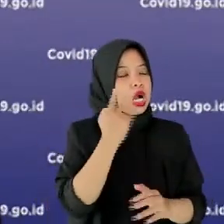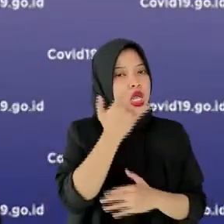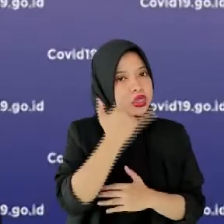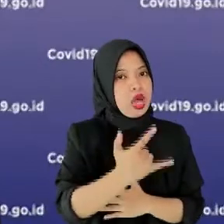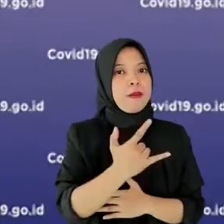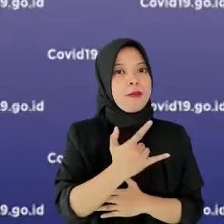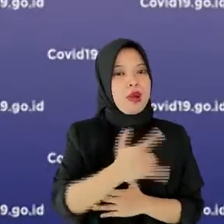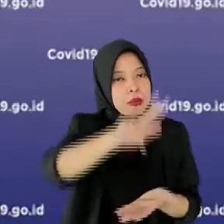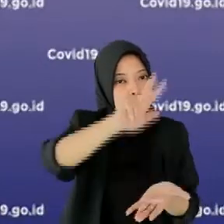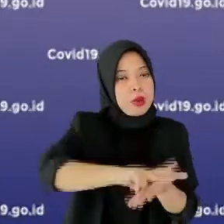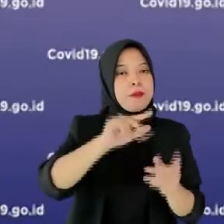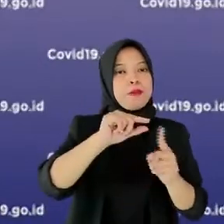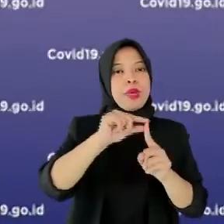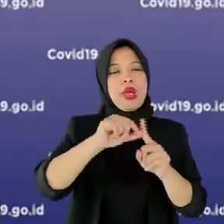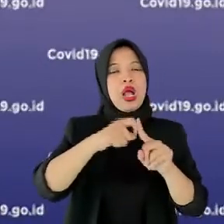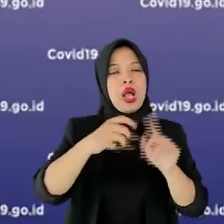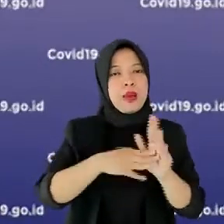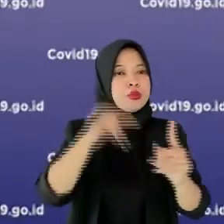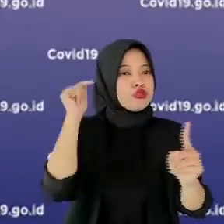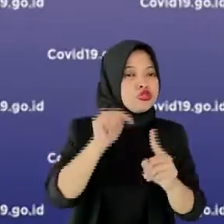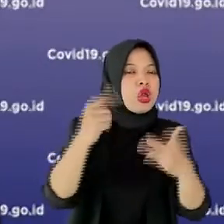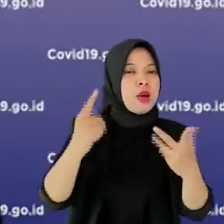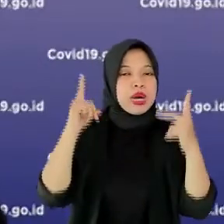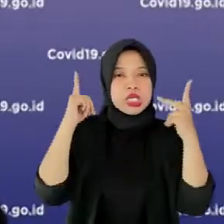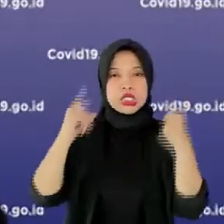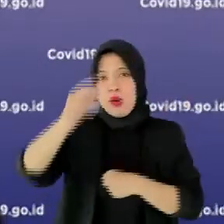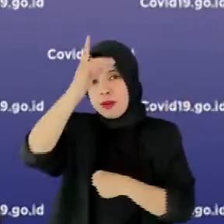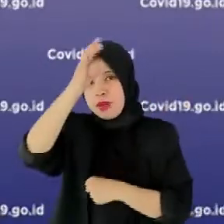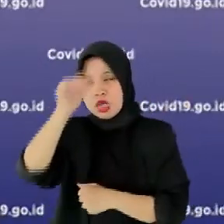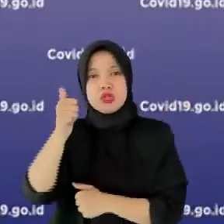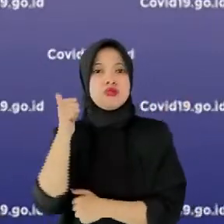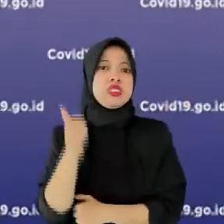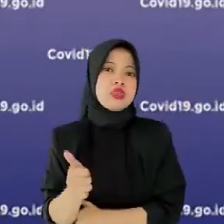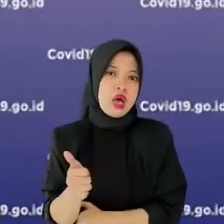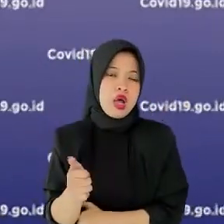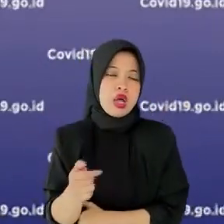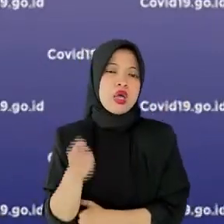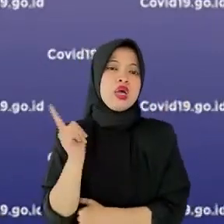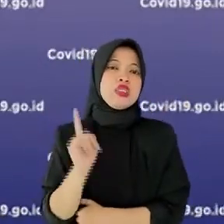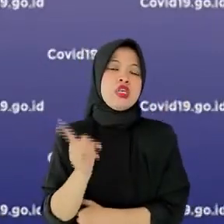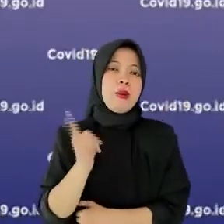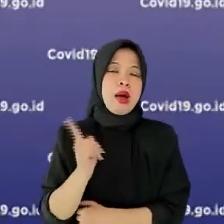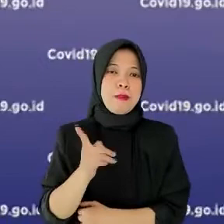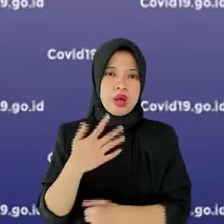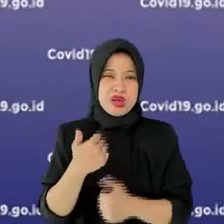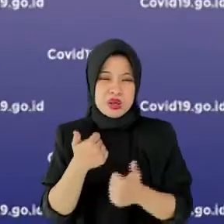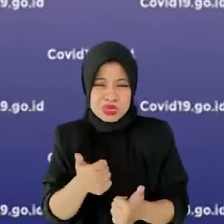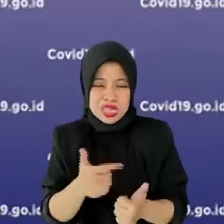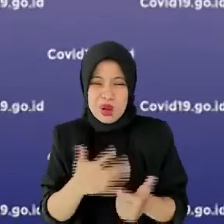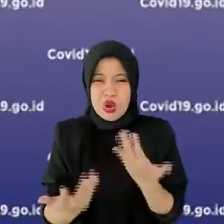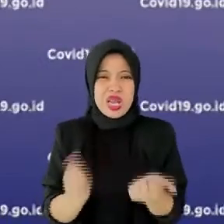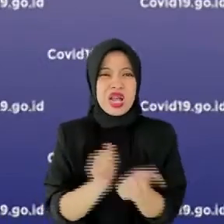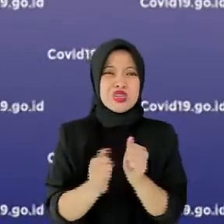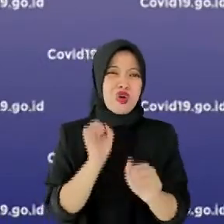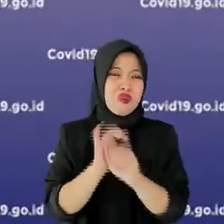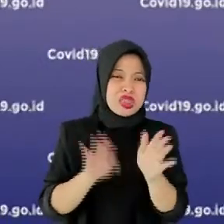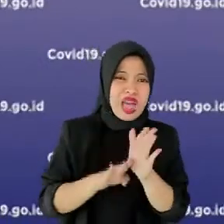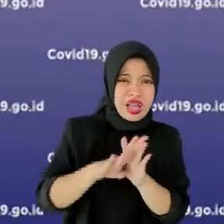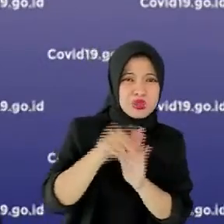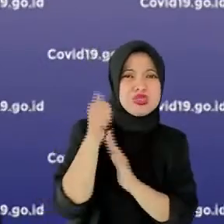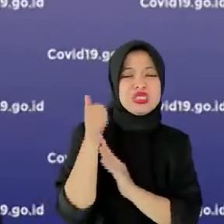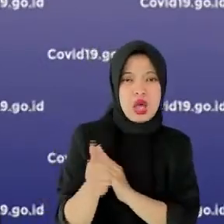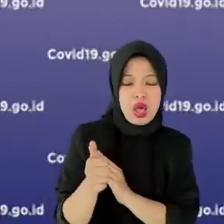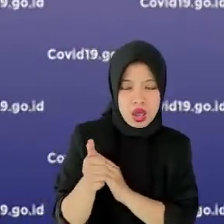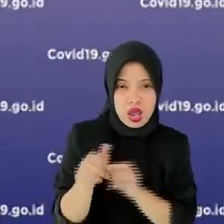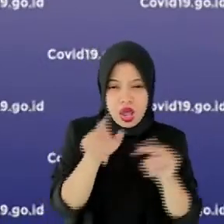tetap diberlakukan PPKM untuk wilayah luar Jawa dan Bali, karena memang kita melihat adanya potensi-potensi kenaikan kasus. Kemarin sudah